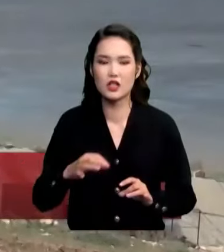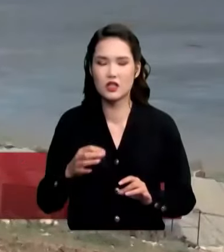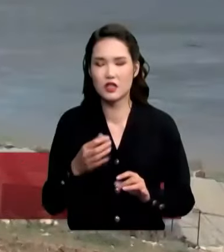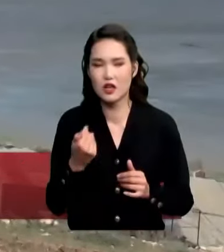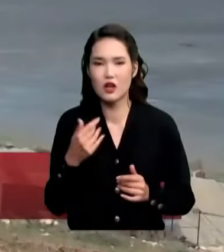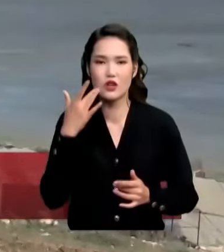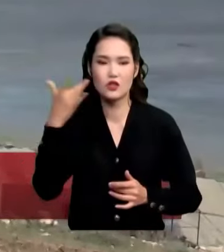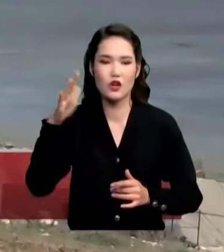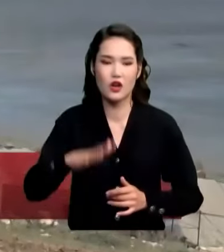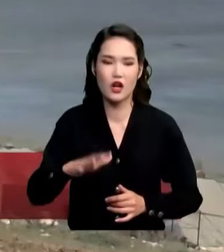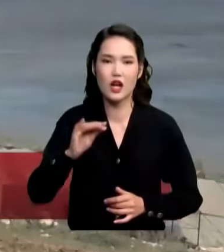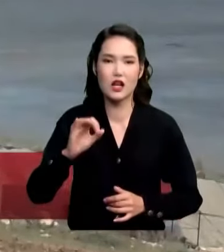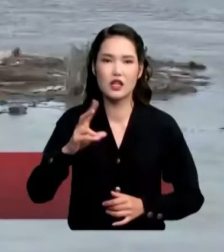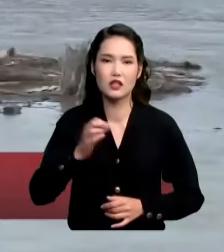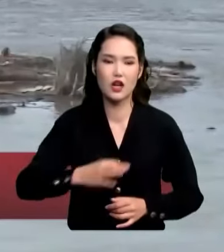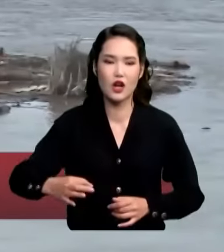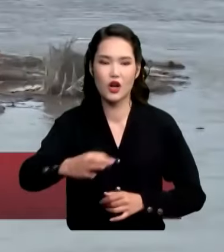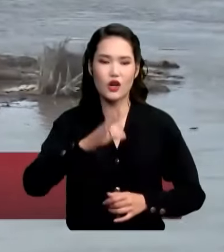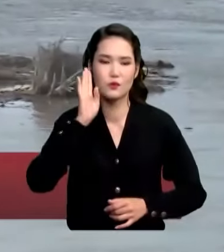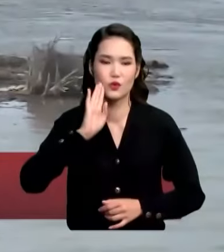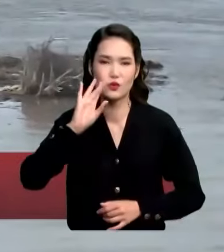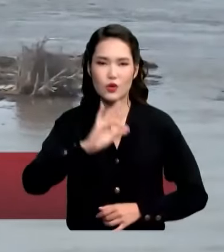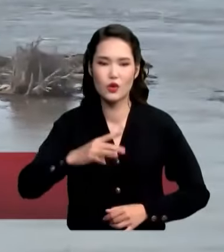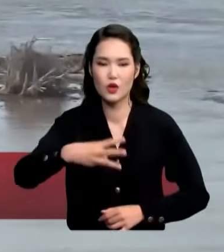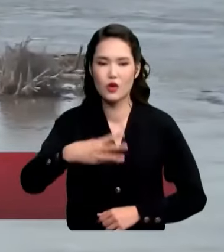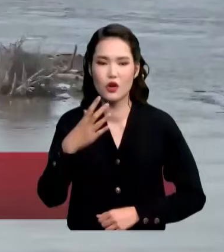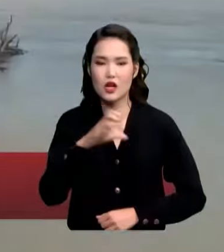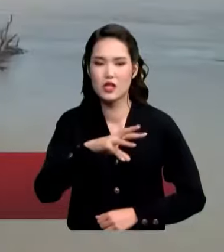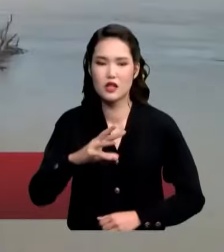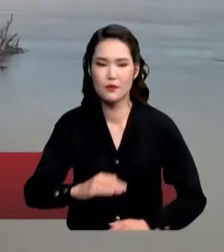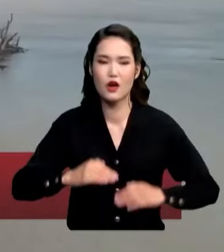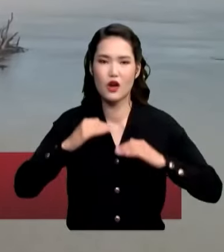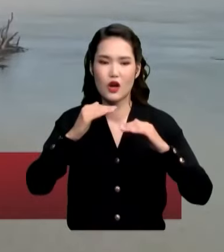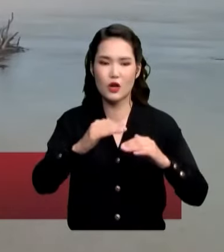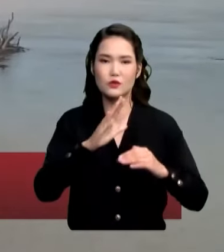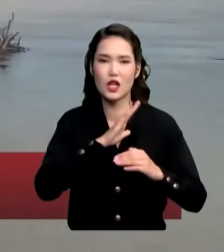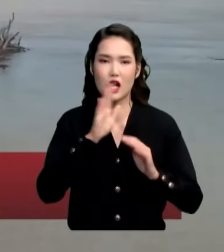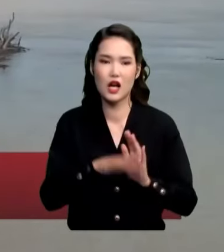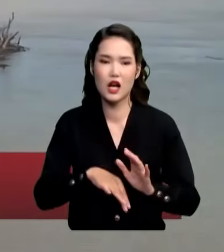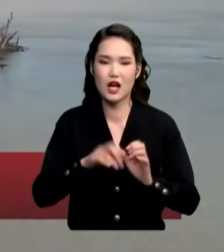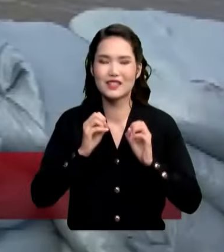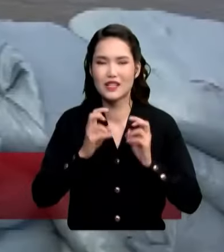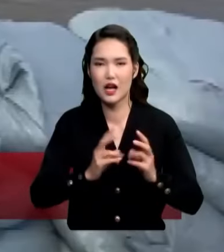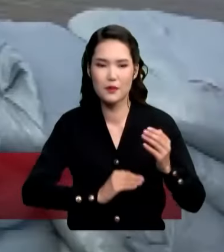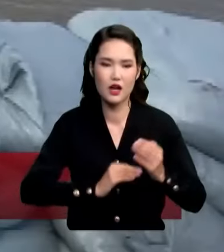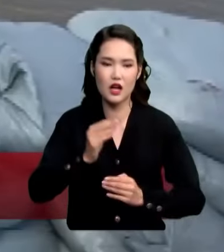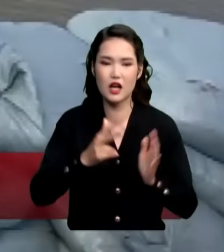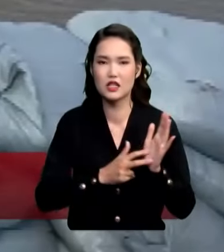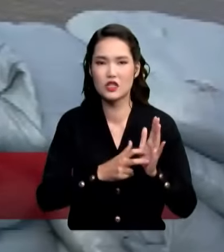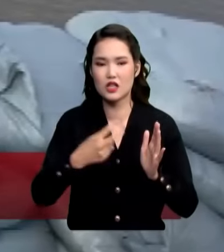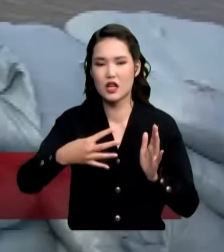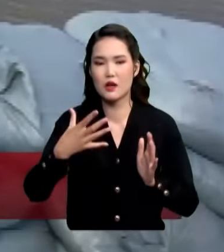Соңғы тәулікте Индер ауданындағы Жайық өзенінің су деңгейі 35 сантиметрге көтеріліпті. Осылайша қауіпті деңгей делінген